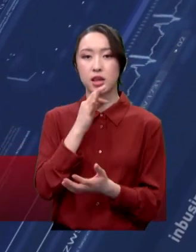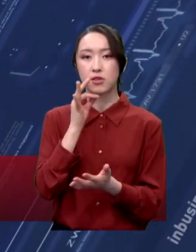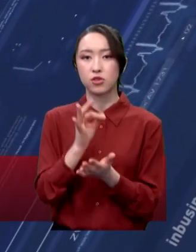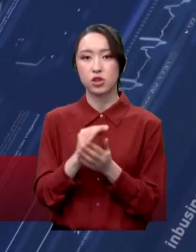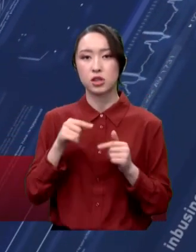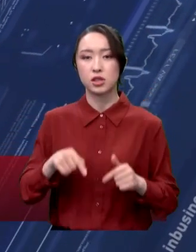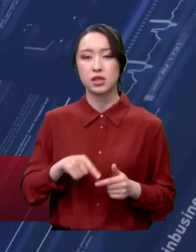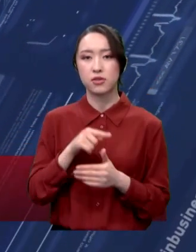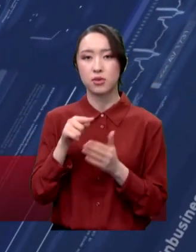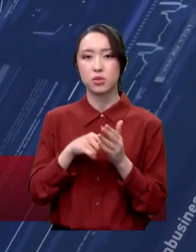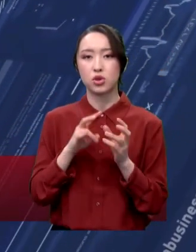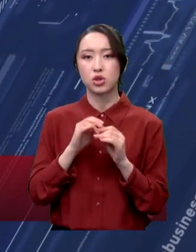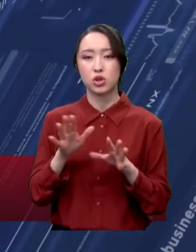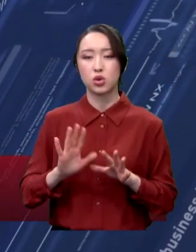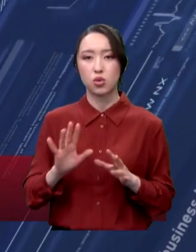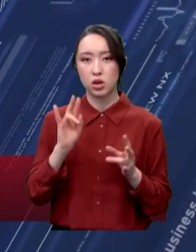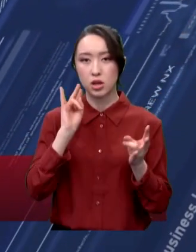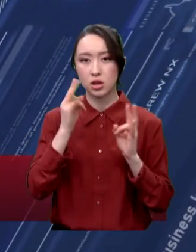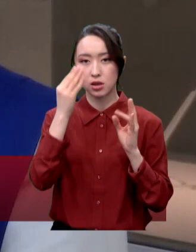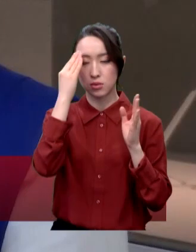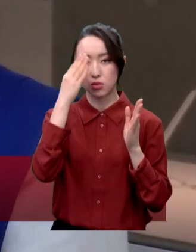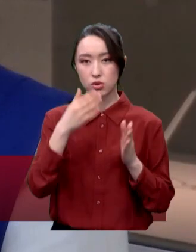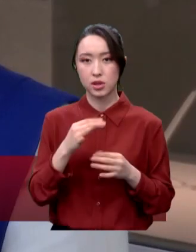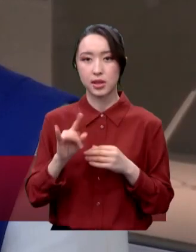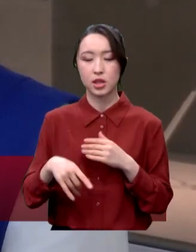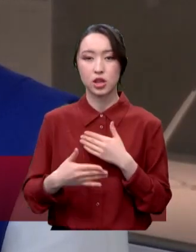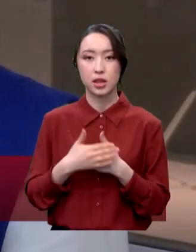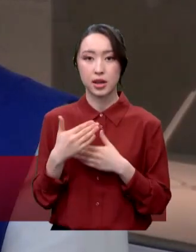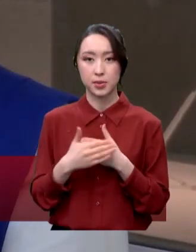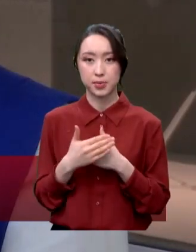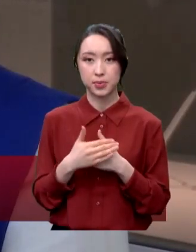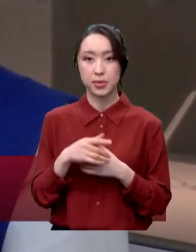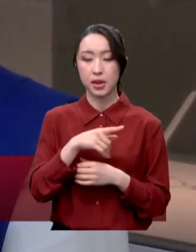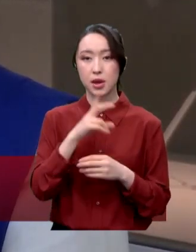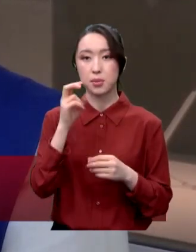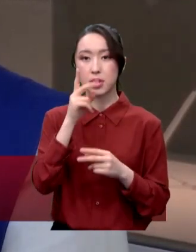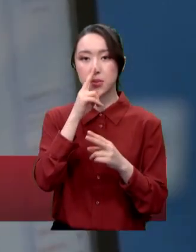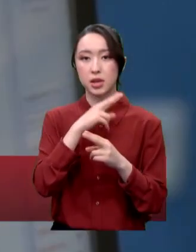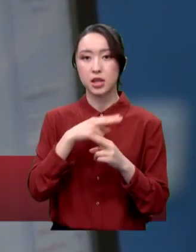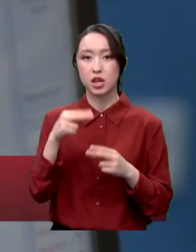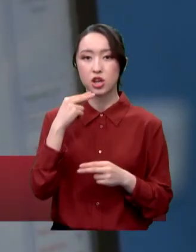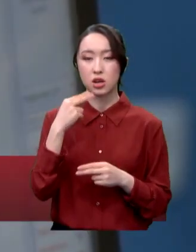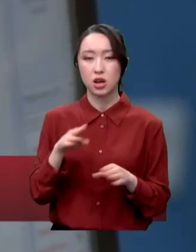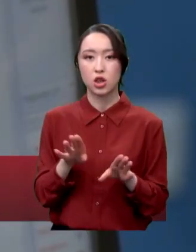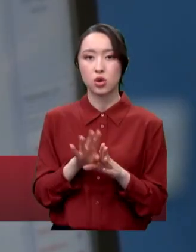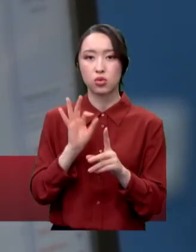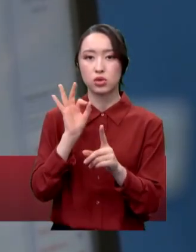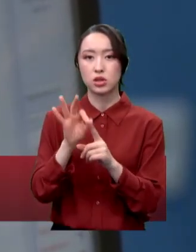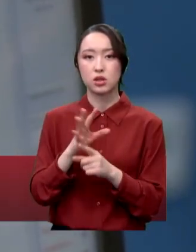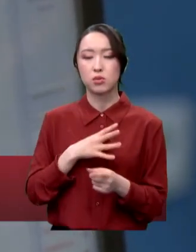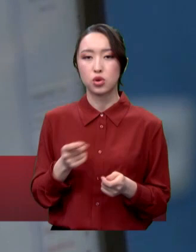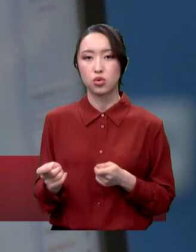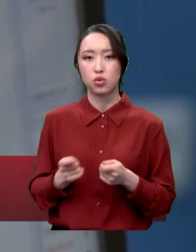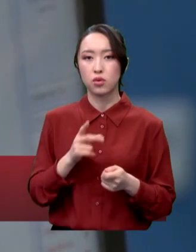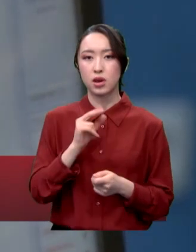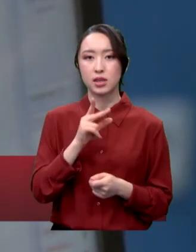вопрос не просто там репутационный, а вопрос именно наказания. Оптимизация без потери качества. Такую цель обозначило руководство